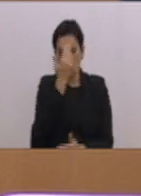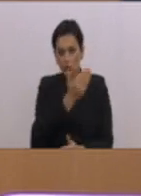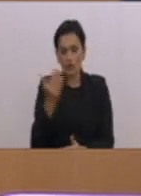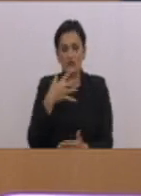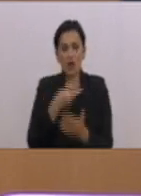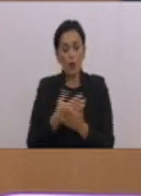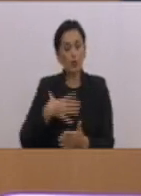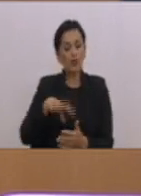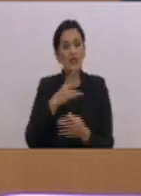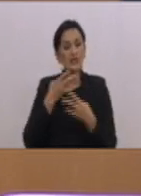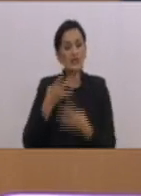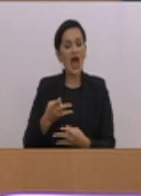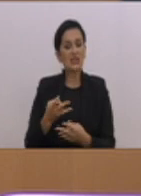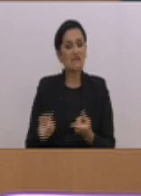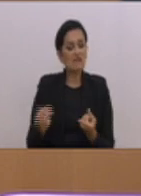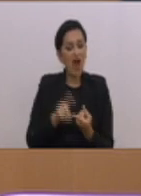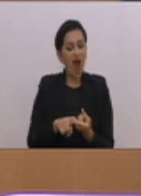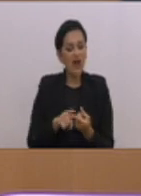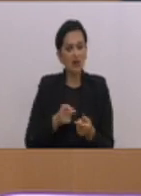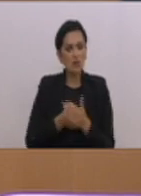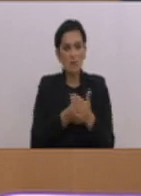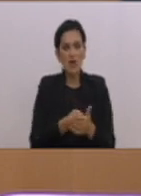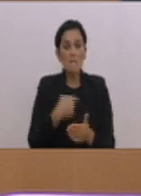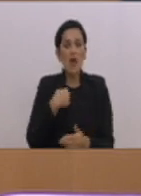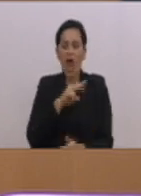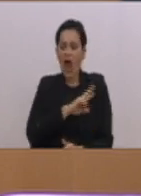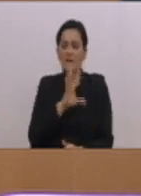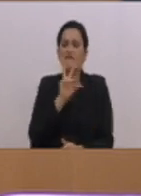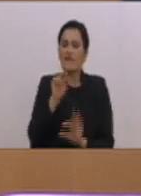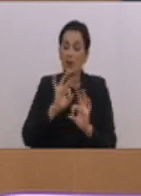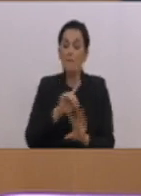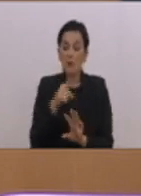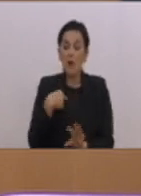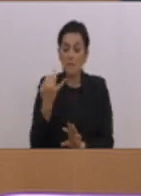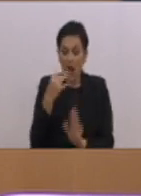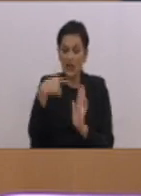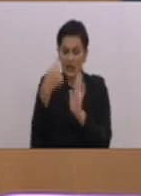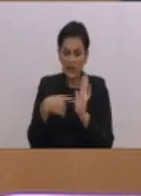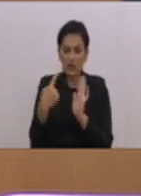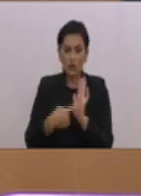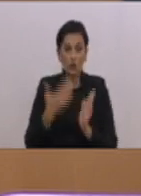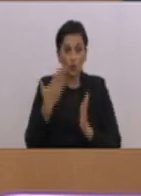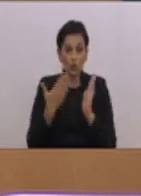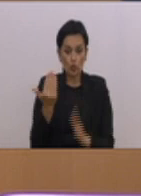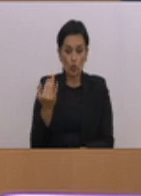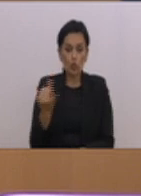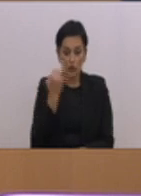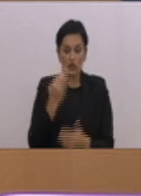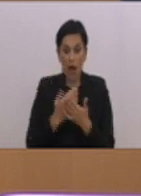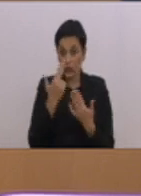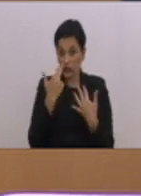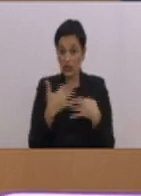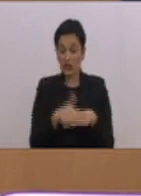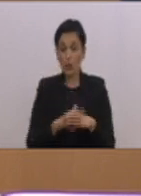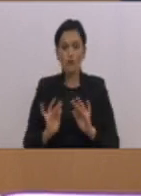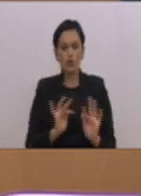ქვეყნის დაზიანების ხარჯზე? Მე არ მიყვარს პათეტიკა და მორალის კითხვა, მაგრამ მე მაინტერესებს კითხვები. Თუ ნამდვილად დაინტერესებული ხართ ამ ინტეგრაციის